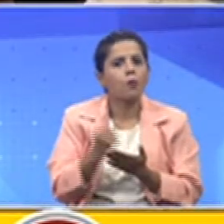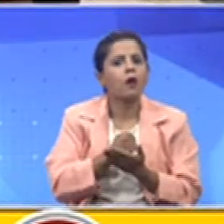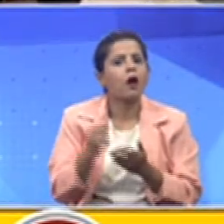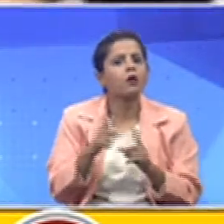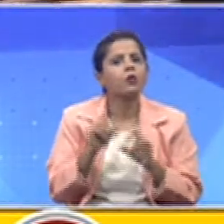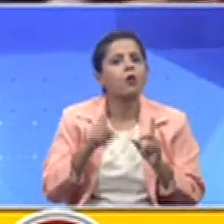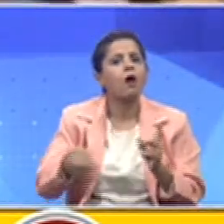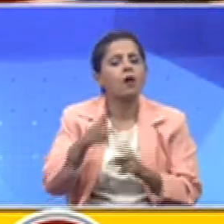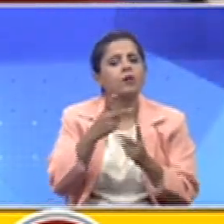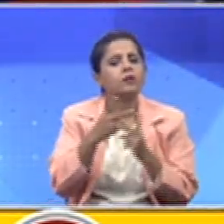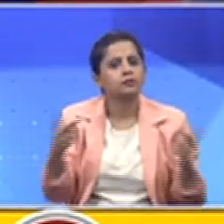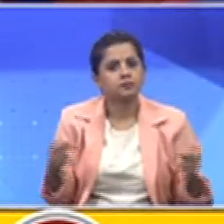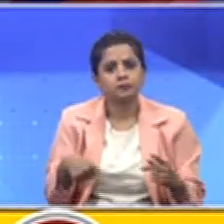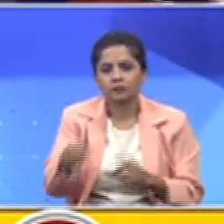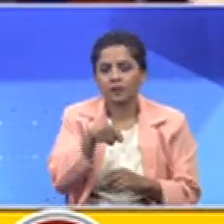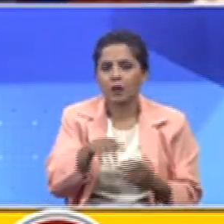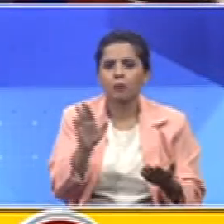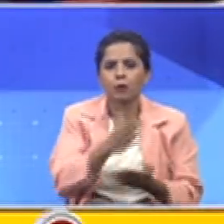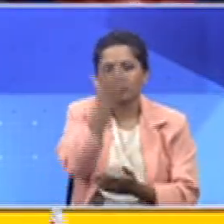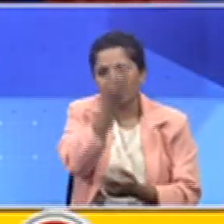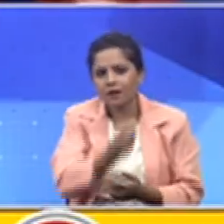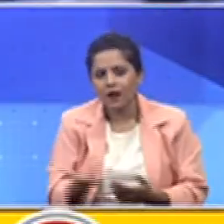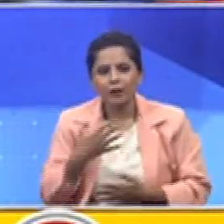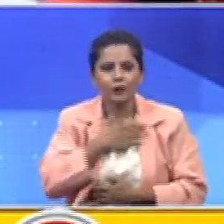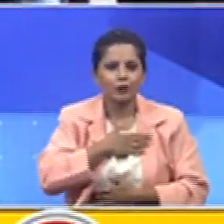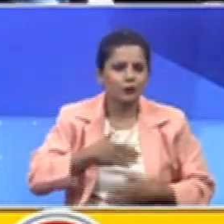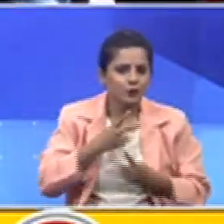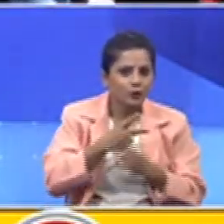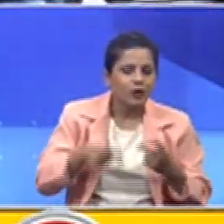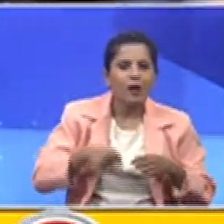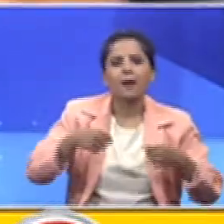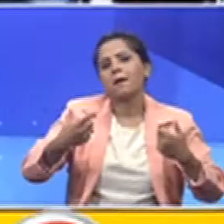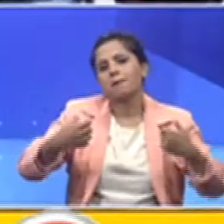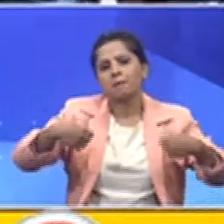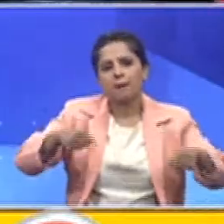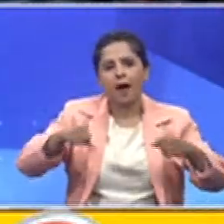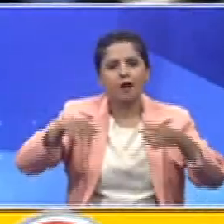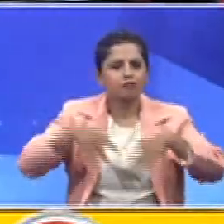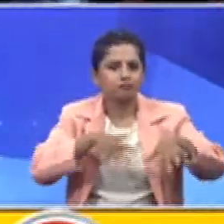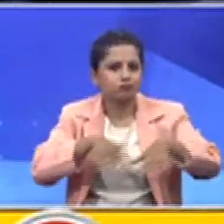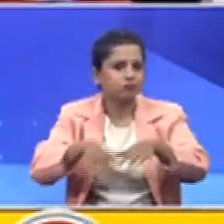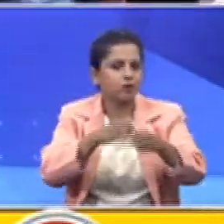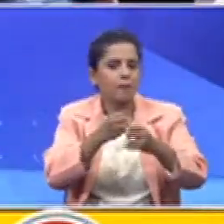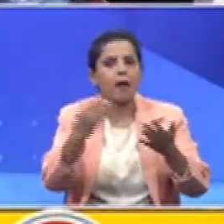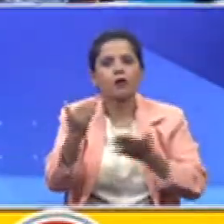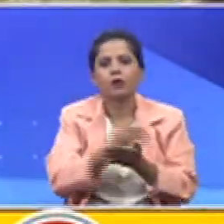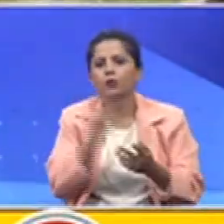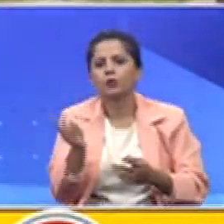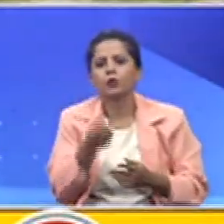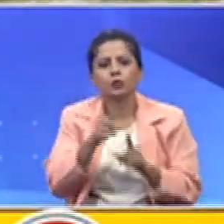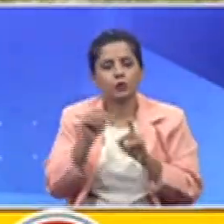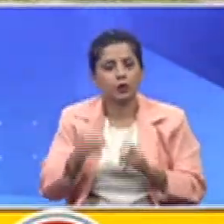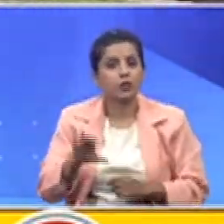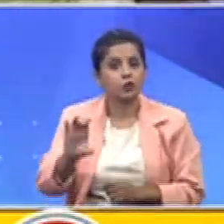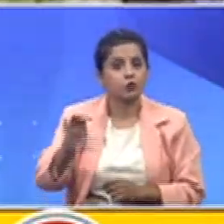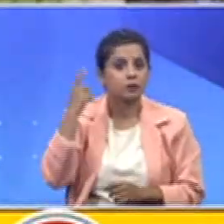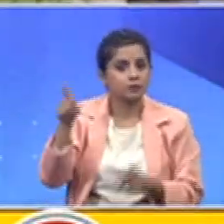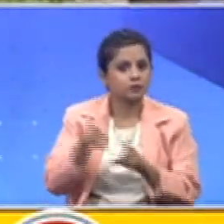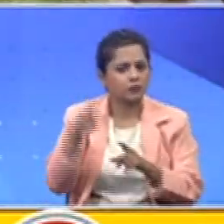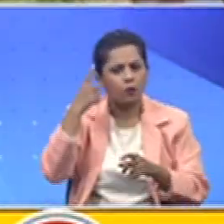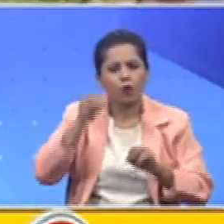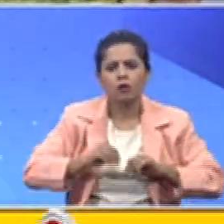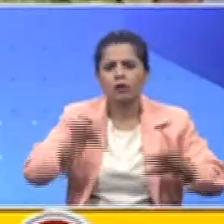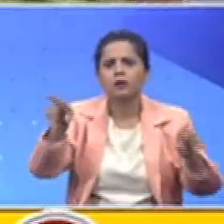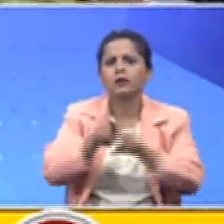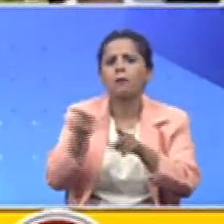हैं। यहाँ म्यूजिकल नाइट, बाइक रैली जैसे कार्यक्रम हो रहे हैं। चंडीगढ़ में इस मैसेज को